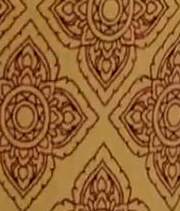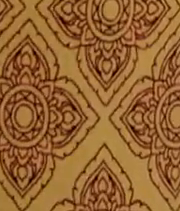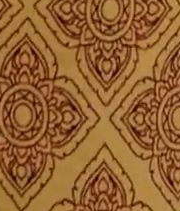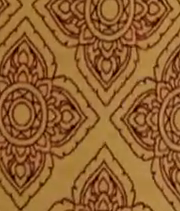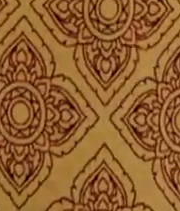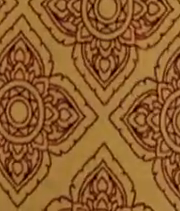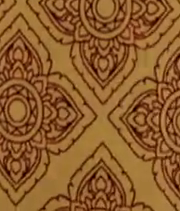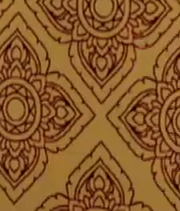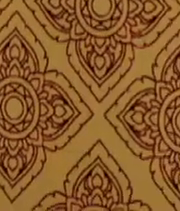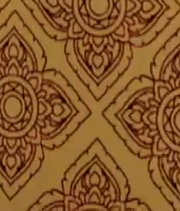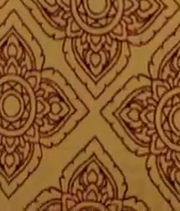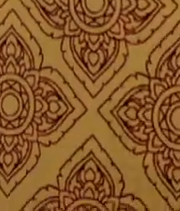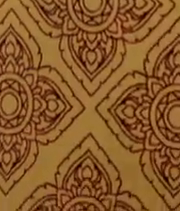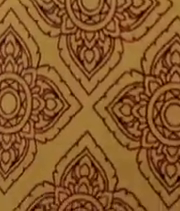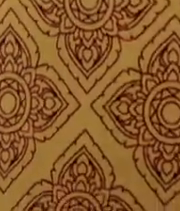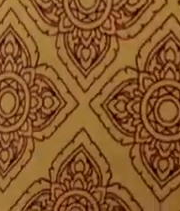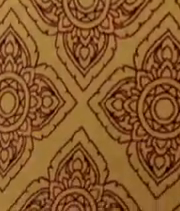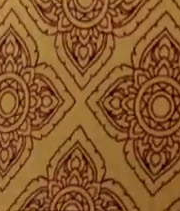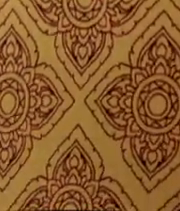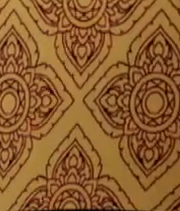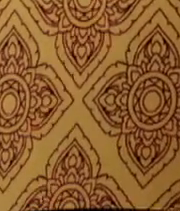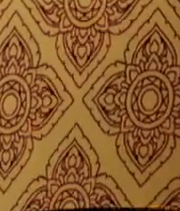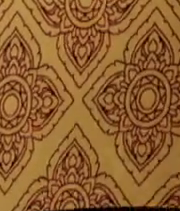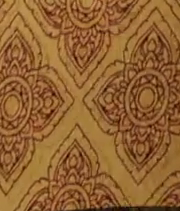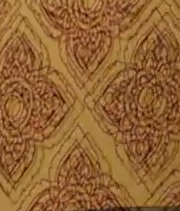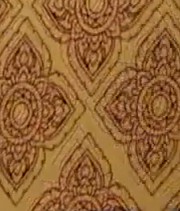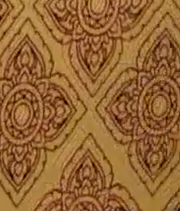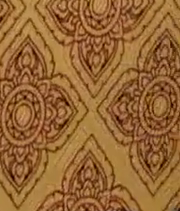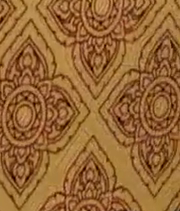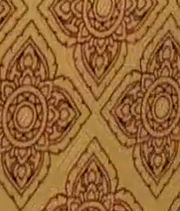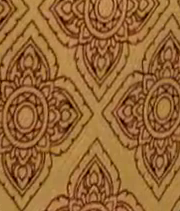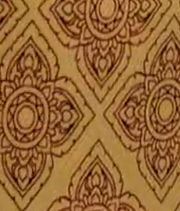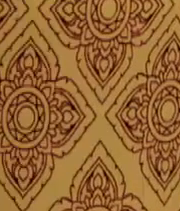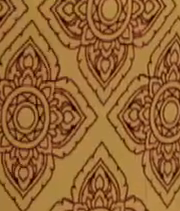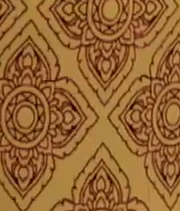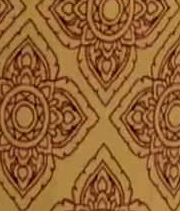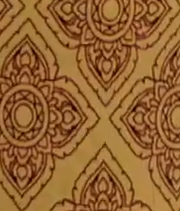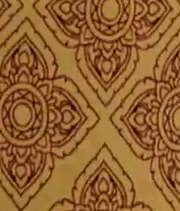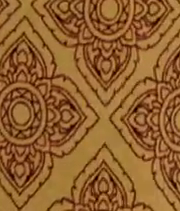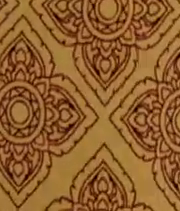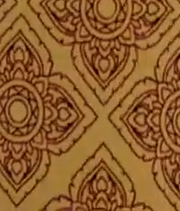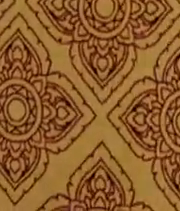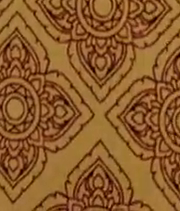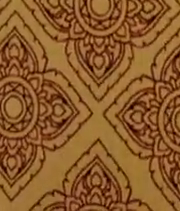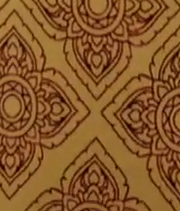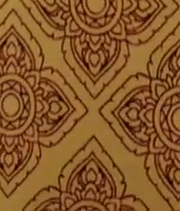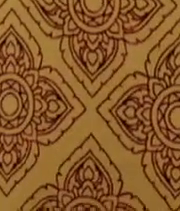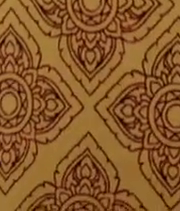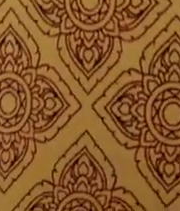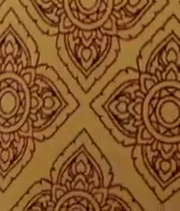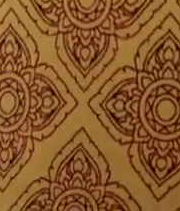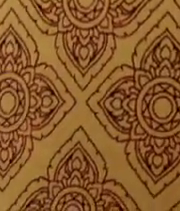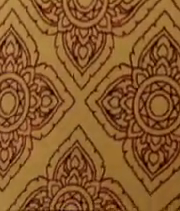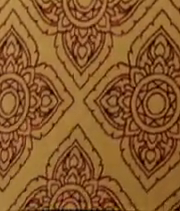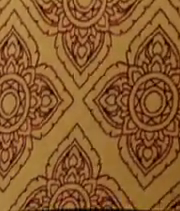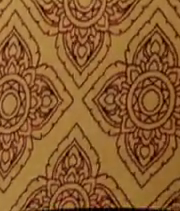พระบาทสมเด็จพระเจ้าอยู่หัวทรงพระกรุณาโปรดเกล้าโปรดกระหม่อมให้ส่งข้อความพระราชสารอำนวยพรไปยังประธานาธิบดีแห่งสาธารณรัฐเป